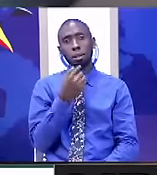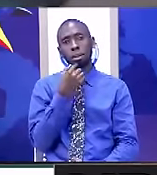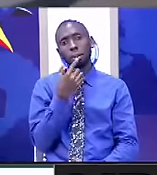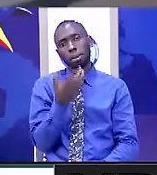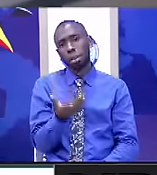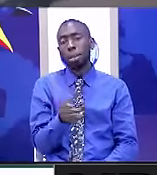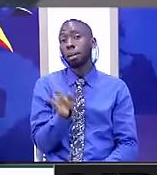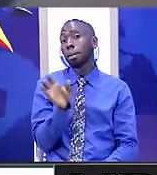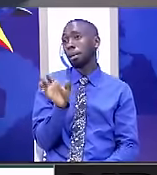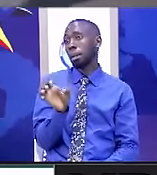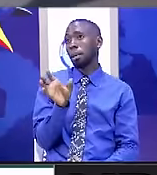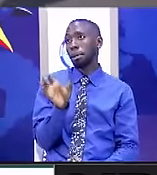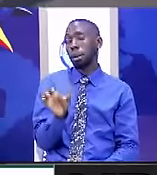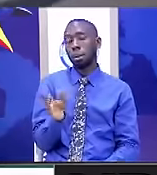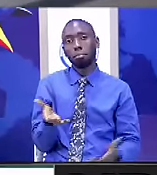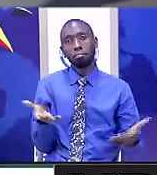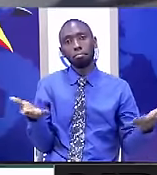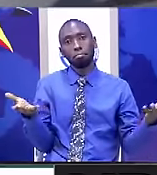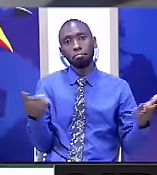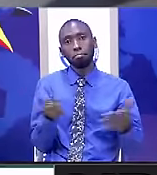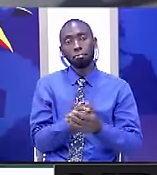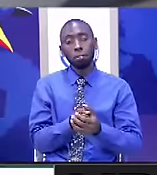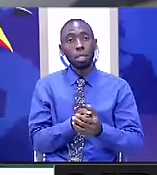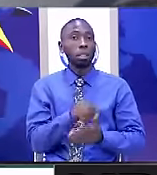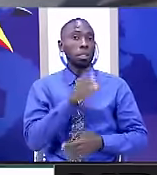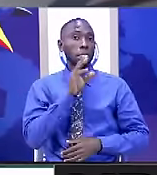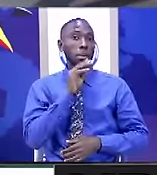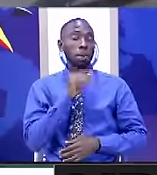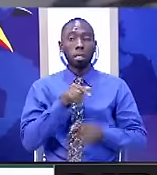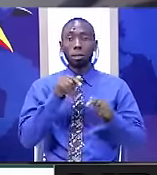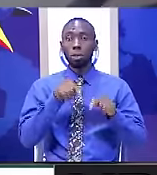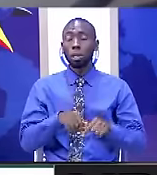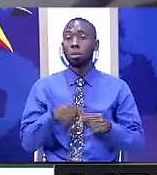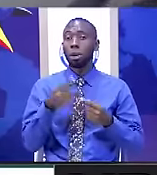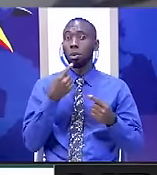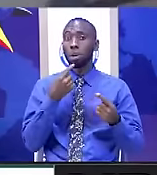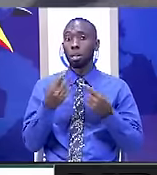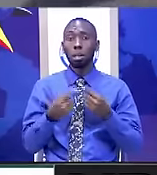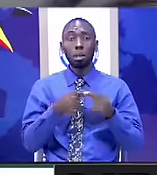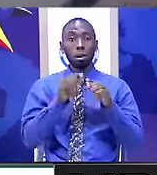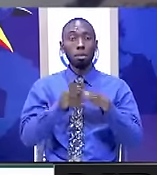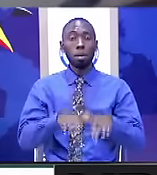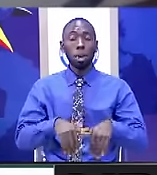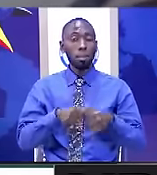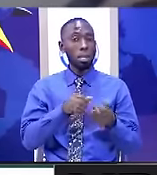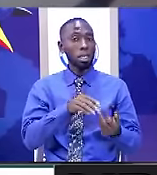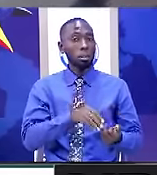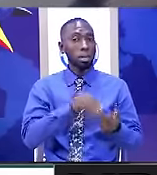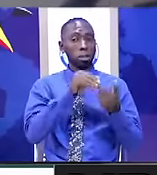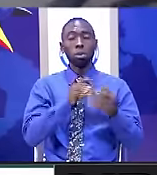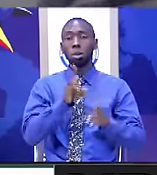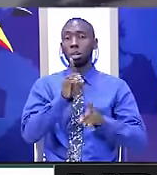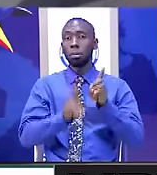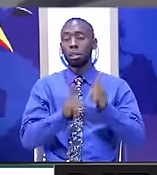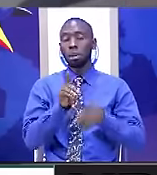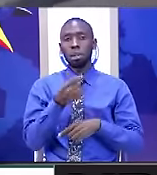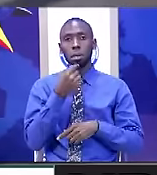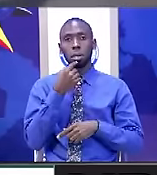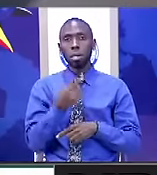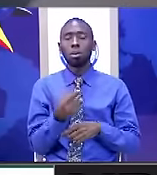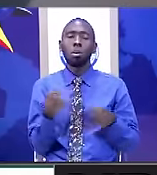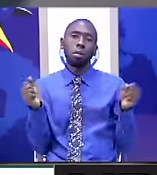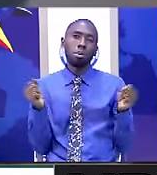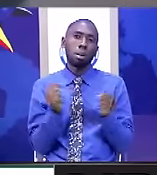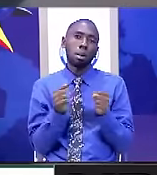kkookolo kye kyamuse. Speaker bw'abadde ayogera mu Paalamenti eyo mu lutuula olw'enjawulo ategeezezza nti obulwadde